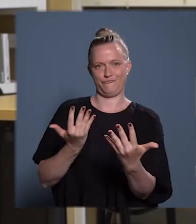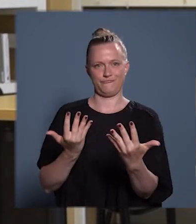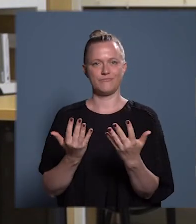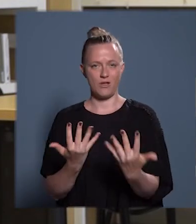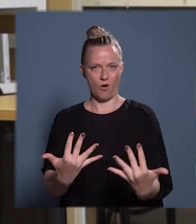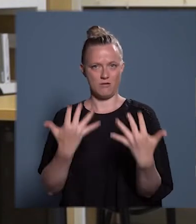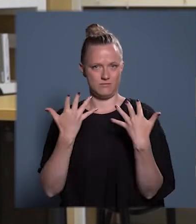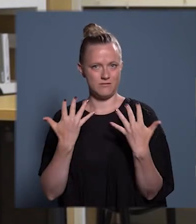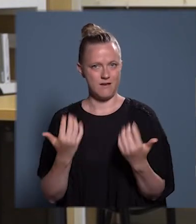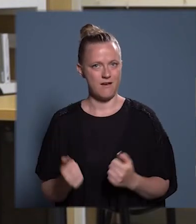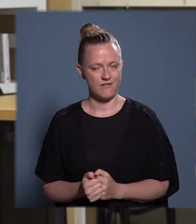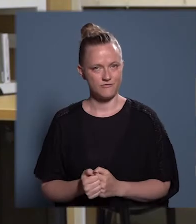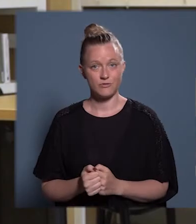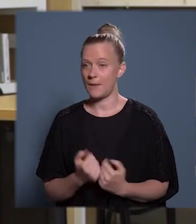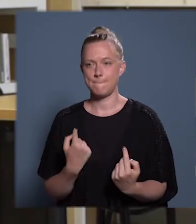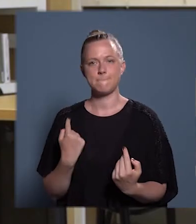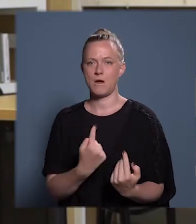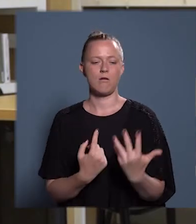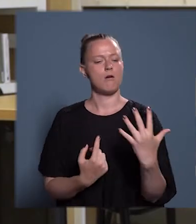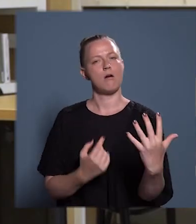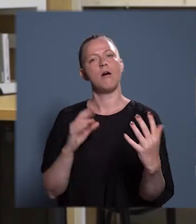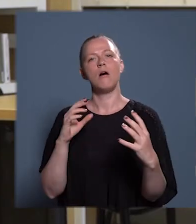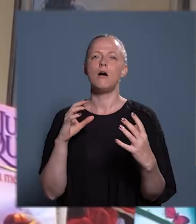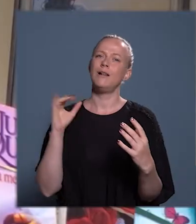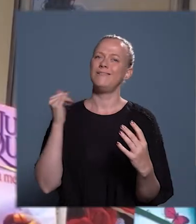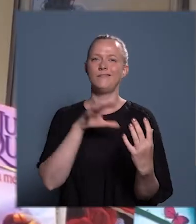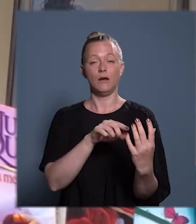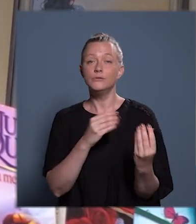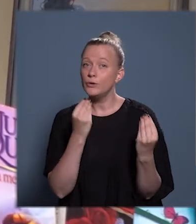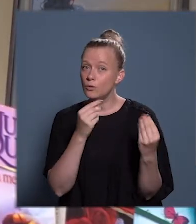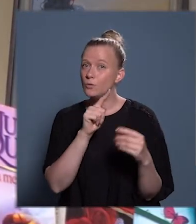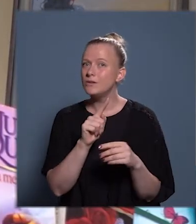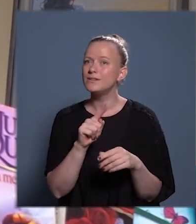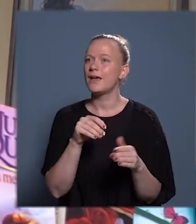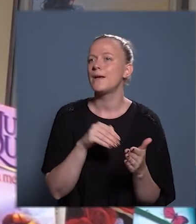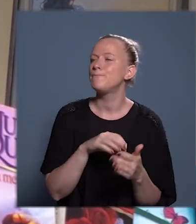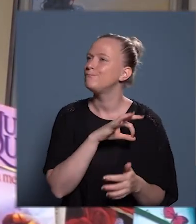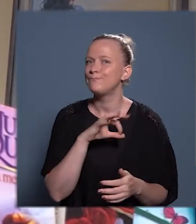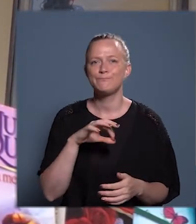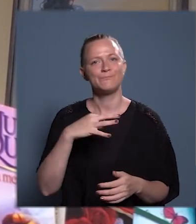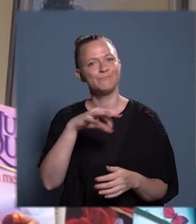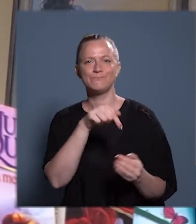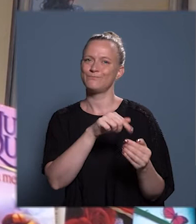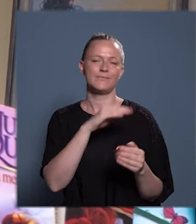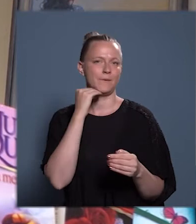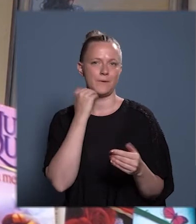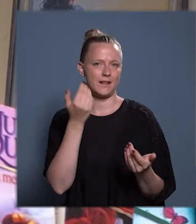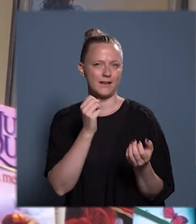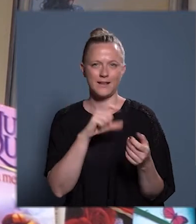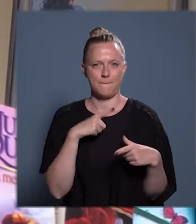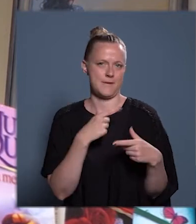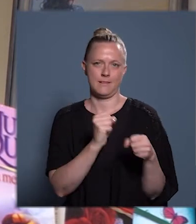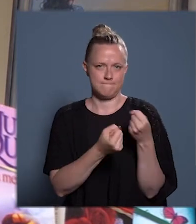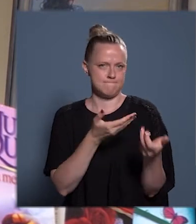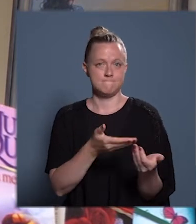Igen, hogy nem csak magában a lila, gyönyörű, de még nem él, nem mozdul. Amikor